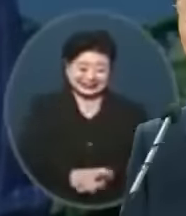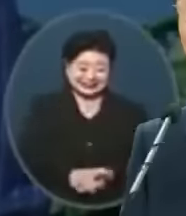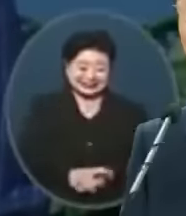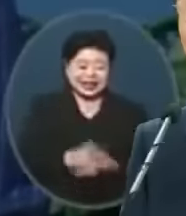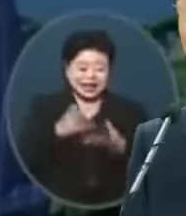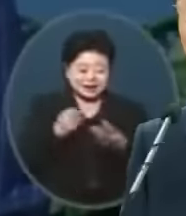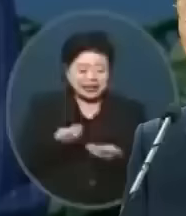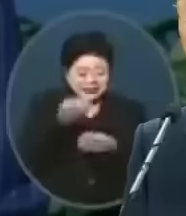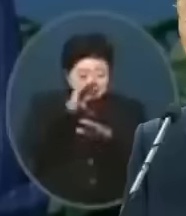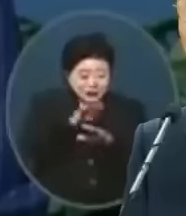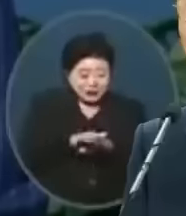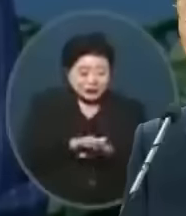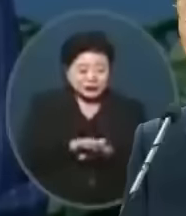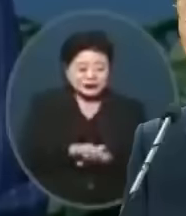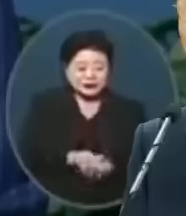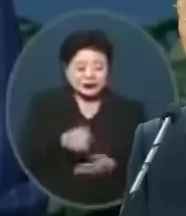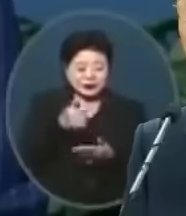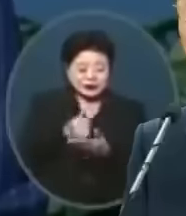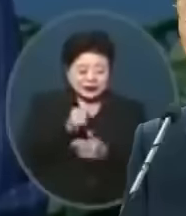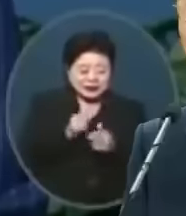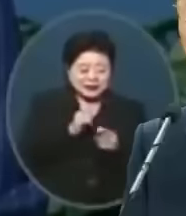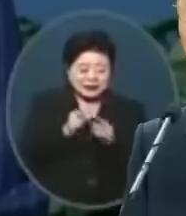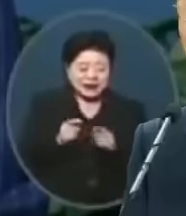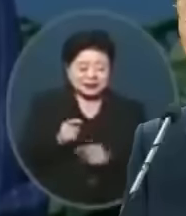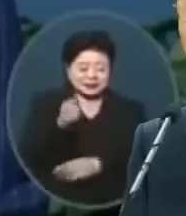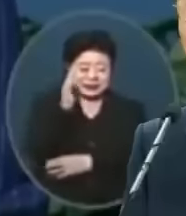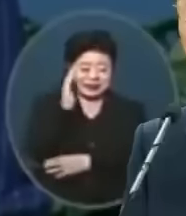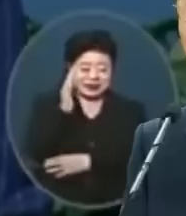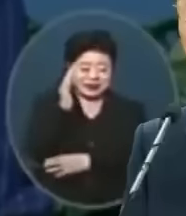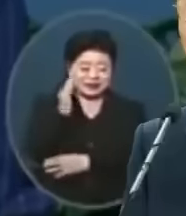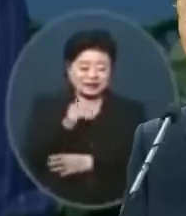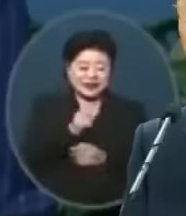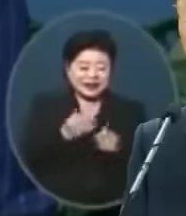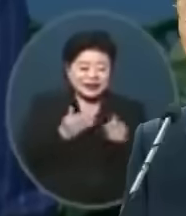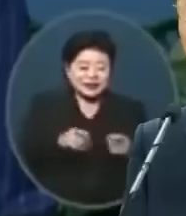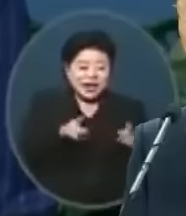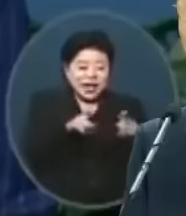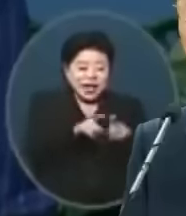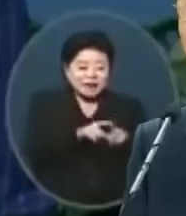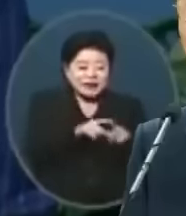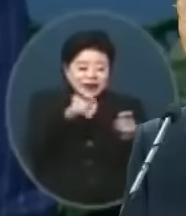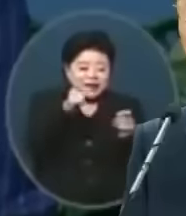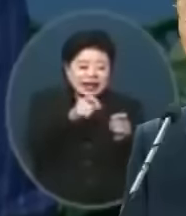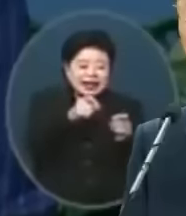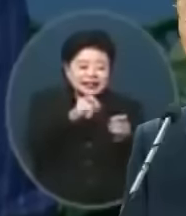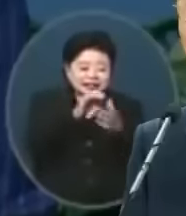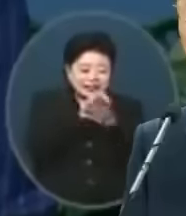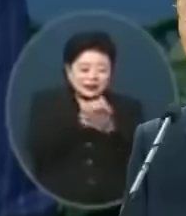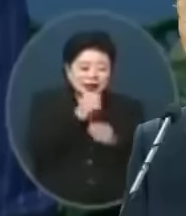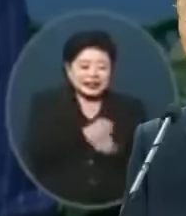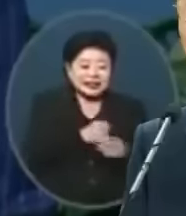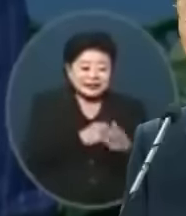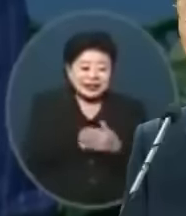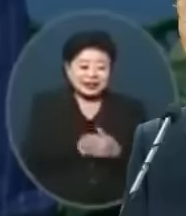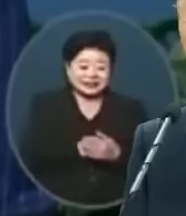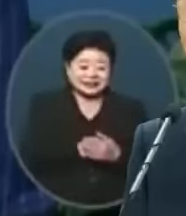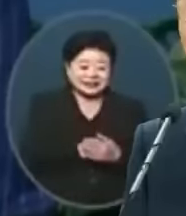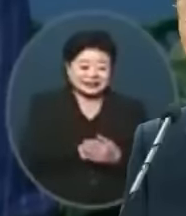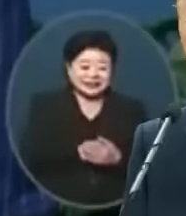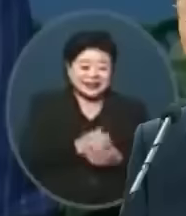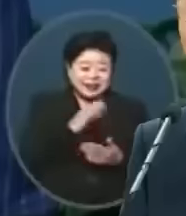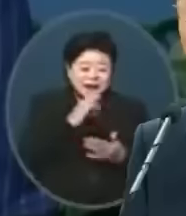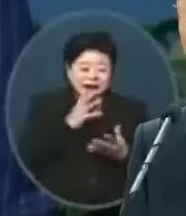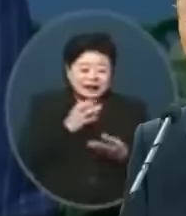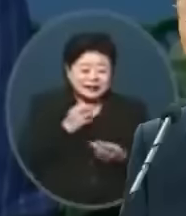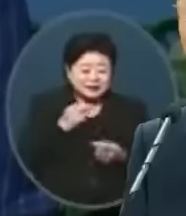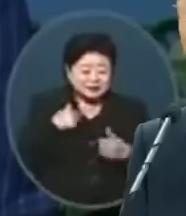많은 성도들을 모시고 하나님 말씀을 대언하고 하나님과 가차히 기도하고 하니 얼마나